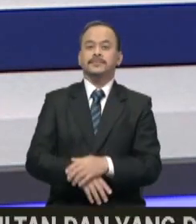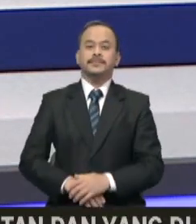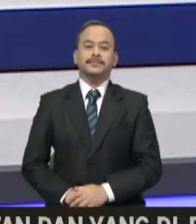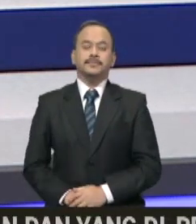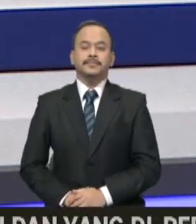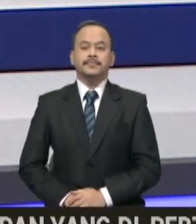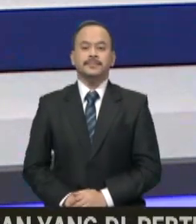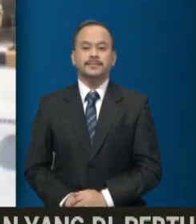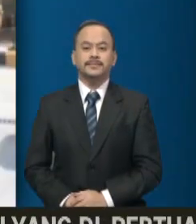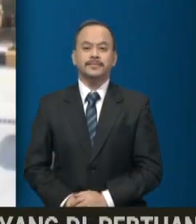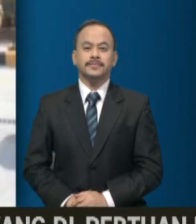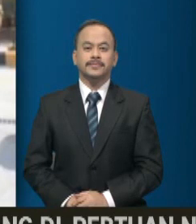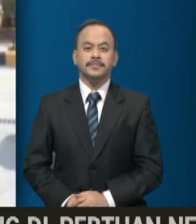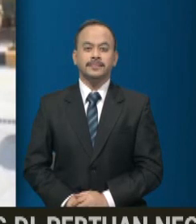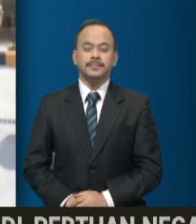SDT.